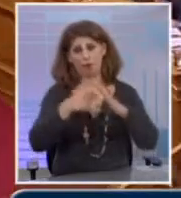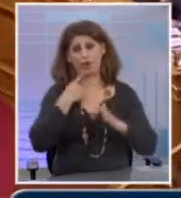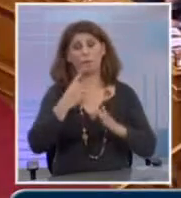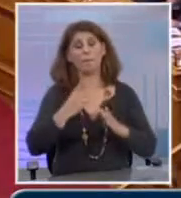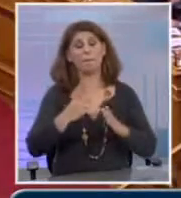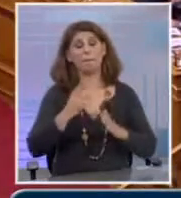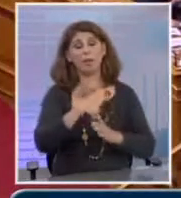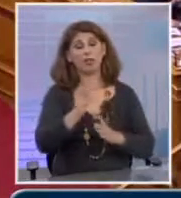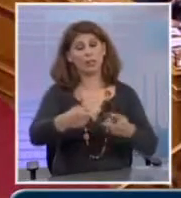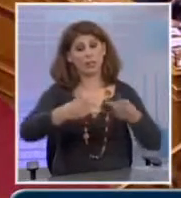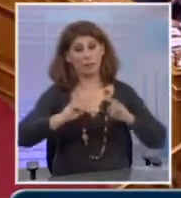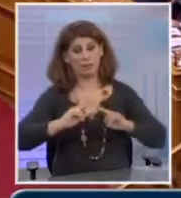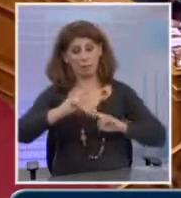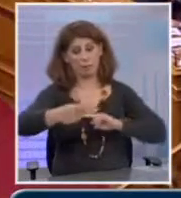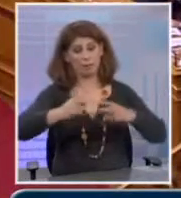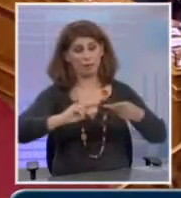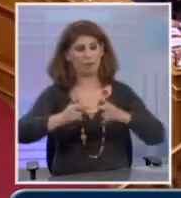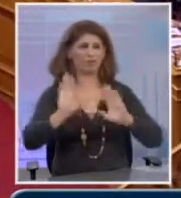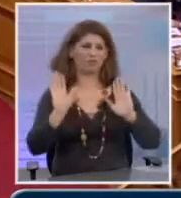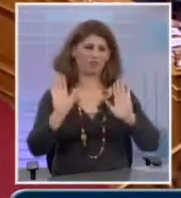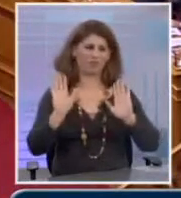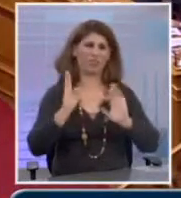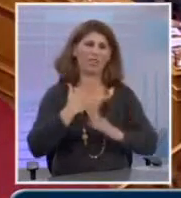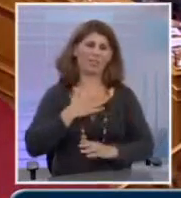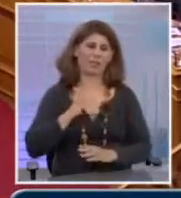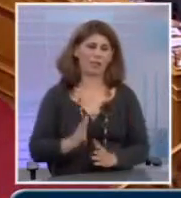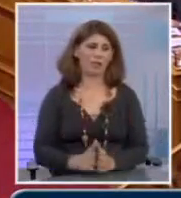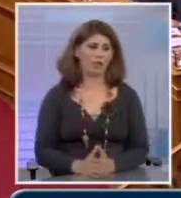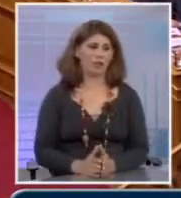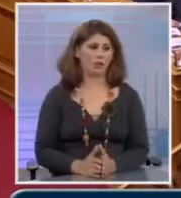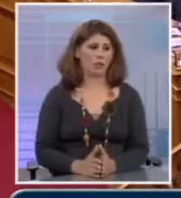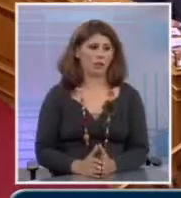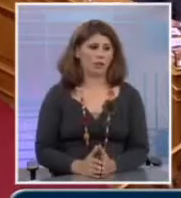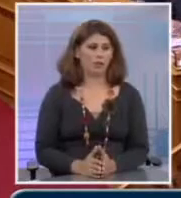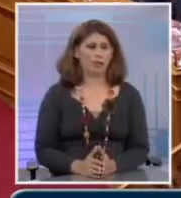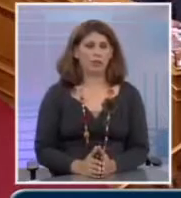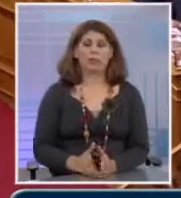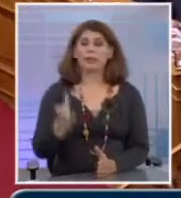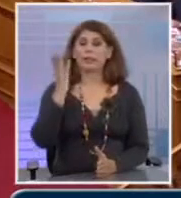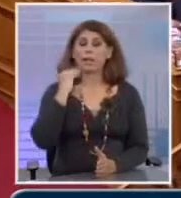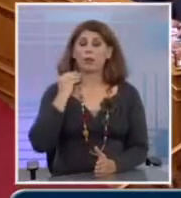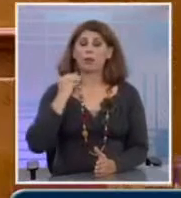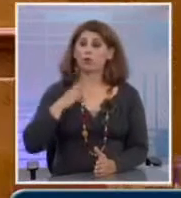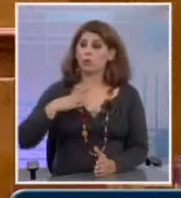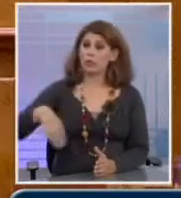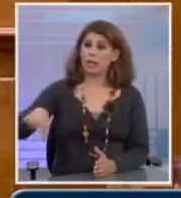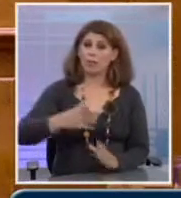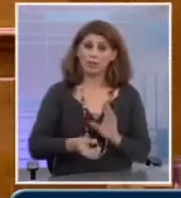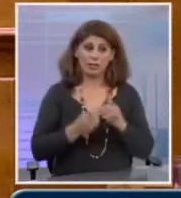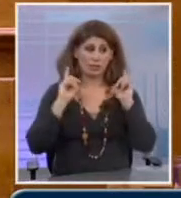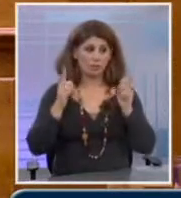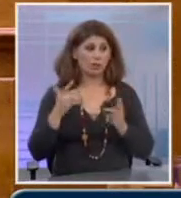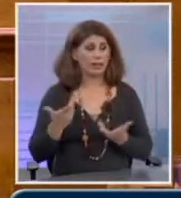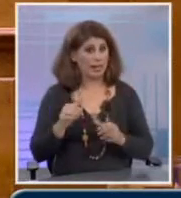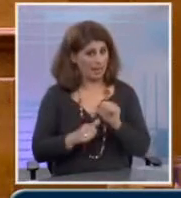παίρνετε απαντήσεις και θα όχι, γίνει ειδικό κύκλος. Είναι πολύ σημαντικό να το επί ενός λεπτού θέματος και τα